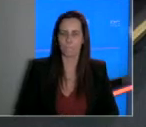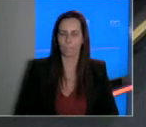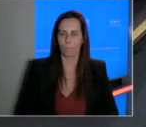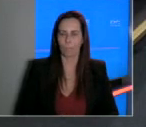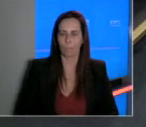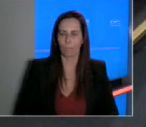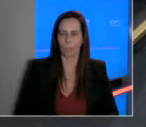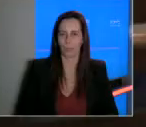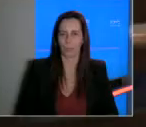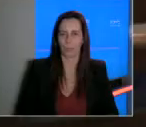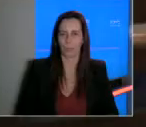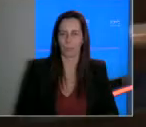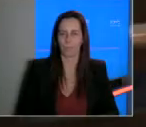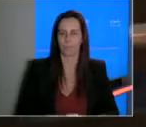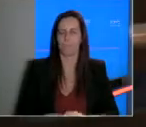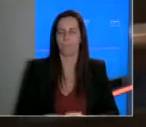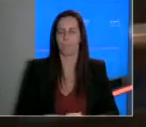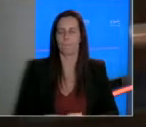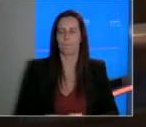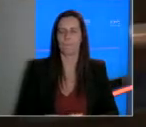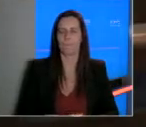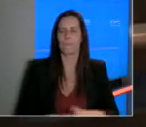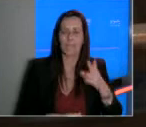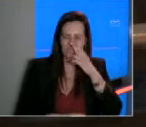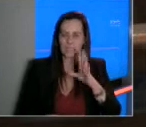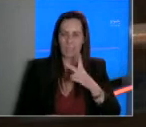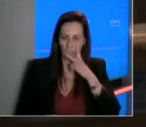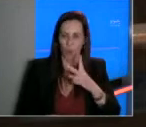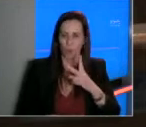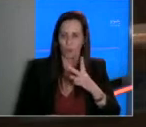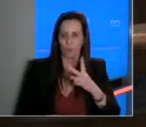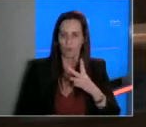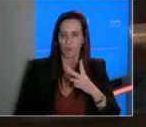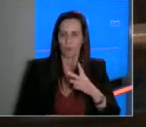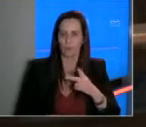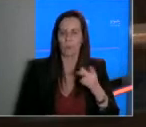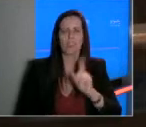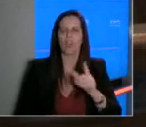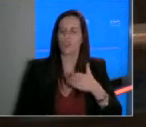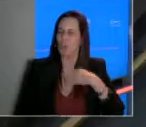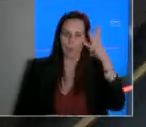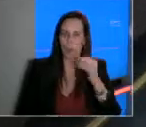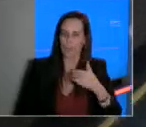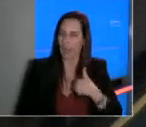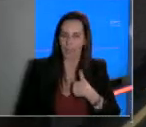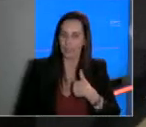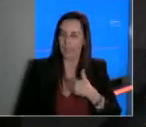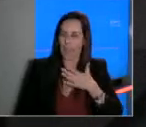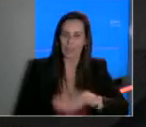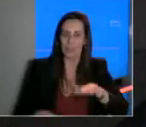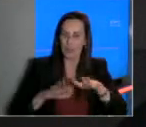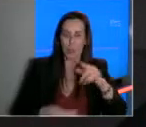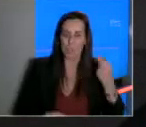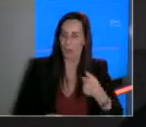תעזוב... את כל הרעש המסביב, את הפוזיציות גם, תנסה רגע להסתכל על זה באופן נקי. עכשיו, זה לא שאני מבסוטה, אני רציתי